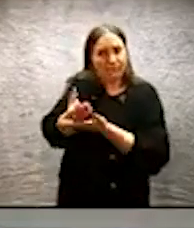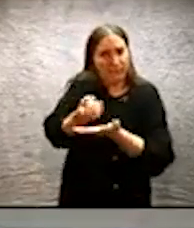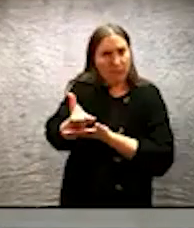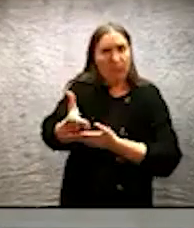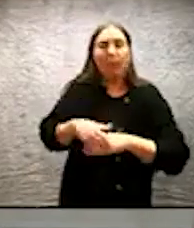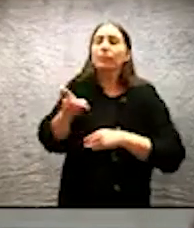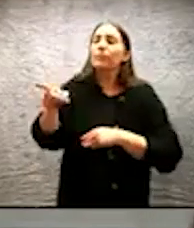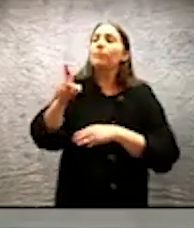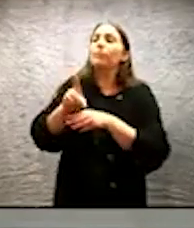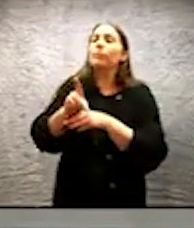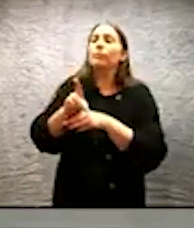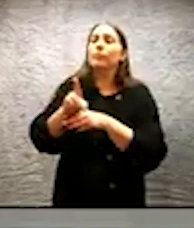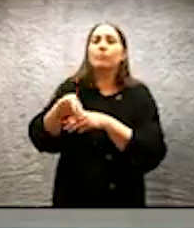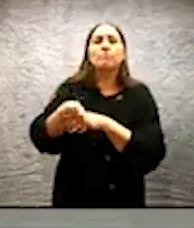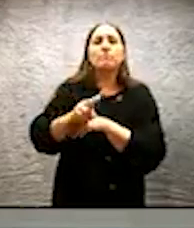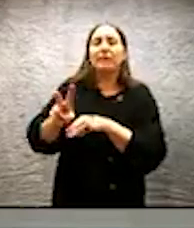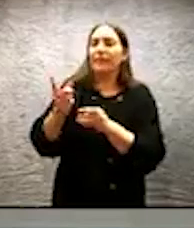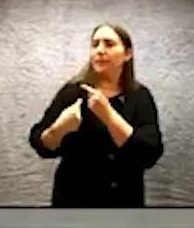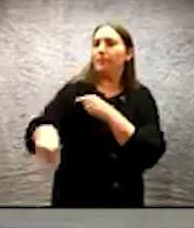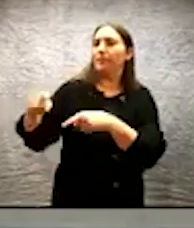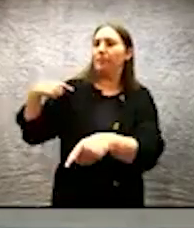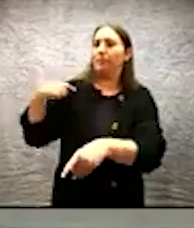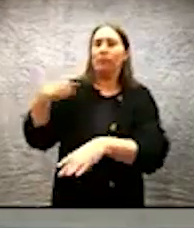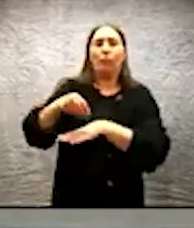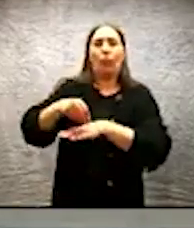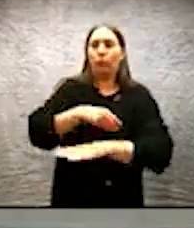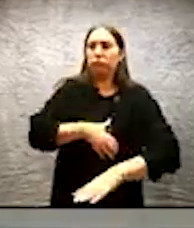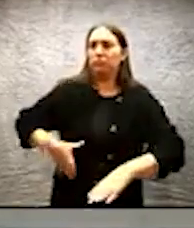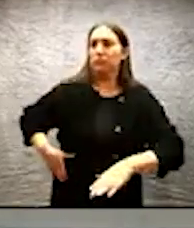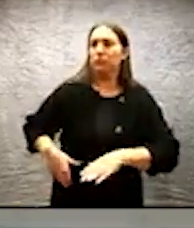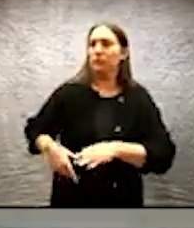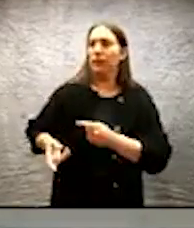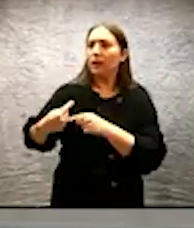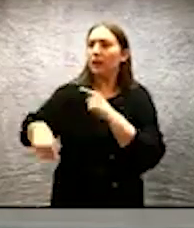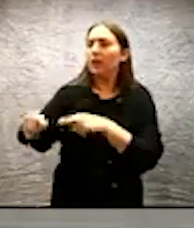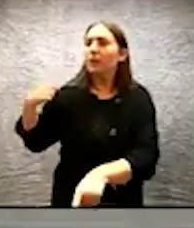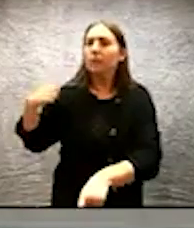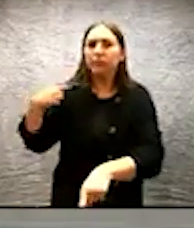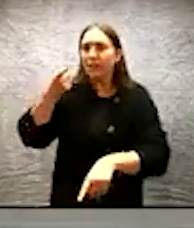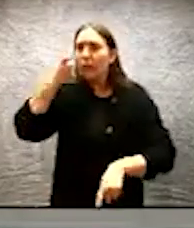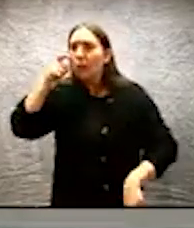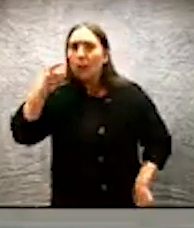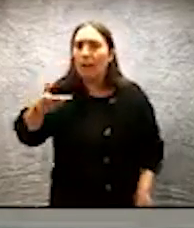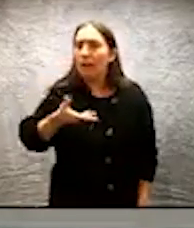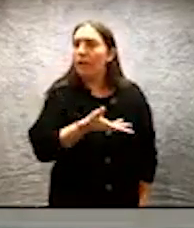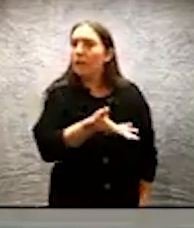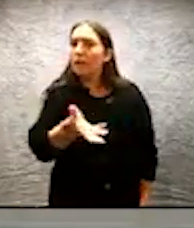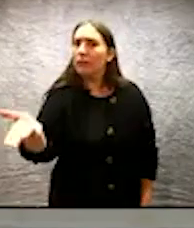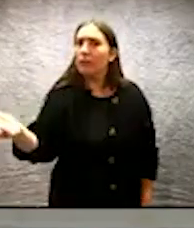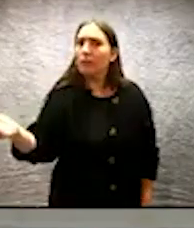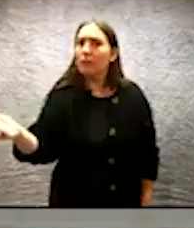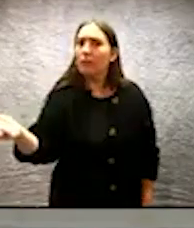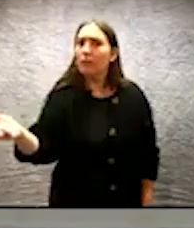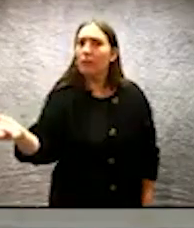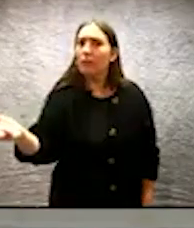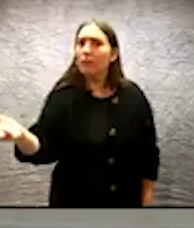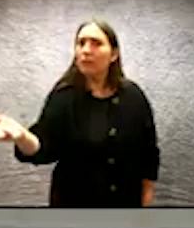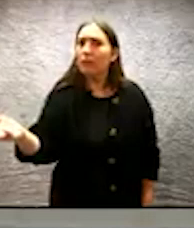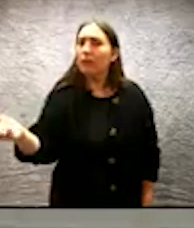conseil municipal précédent. Avez-vous des remarques à formuler sur ce conseil municipal? Enfin, sur